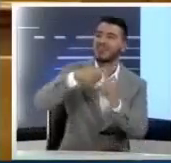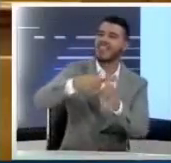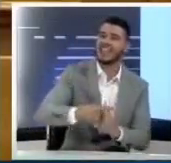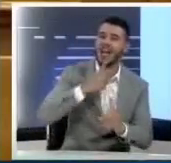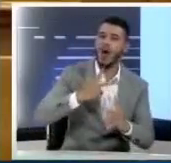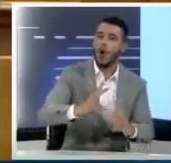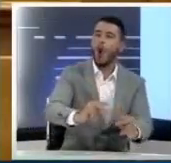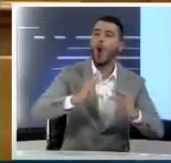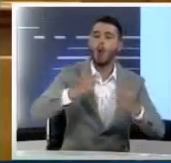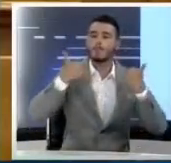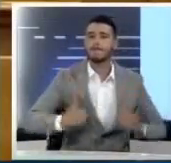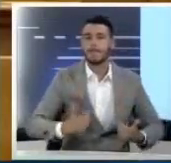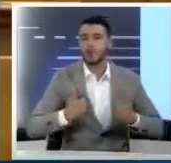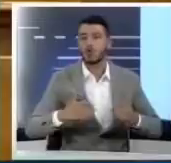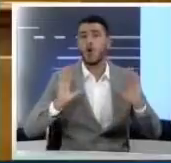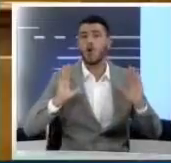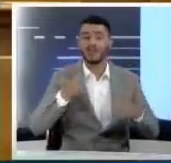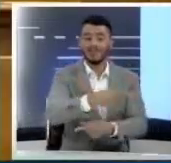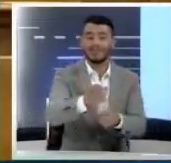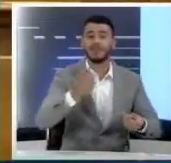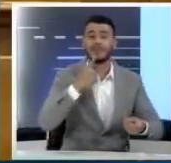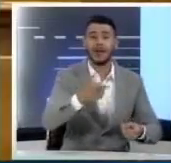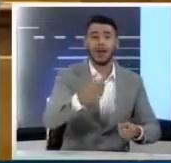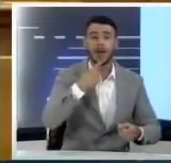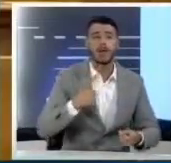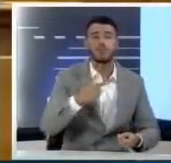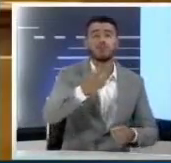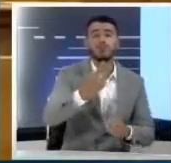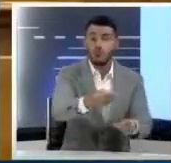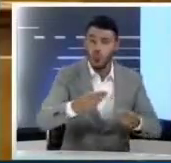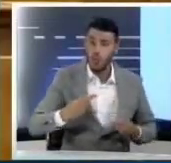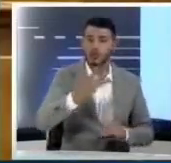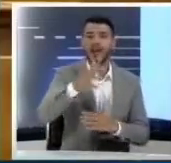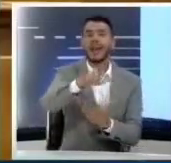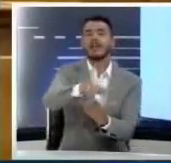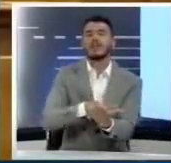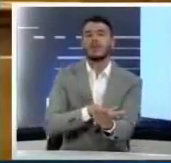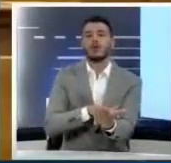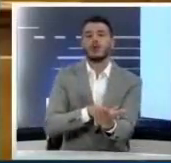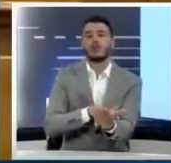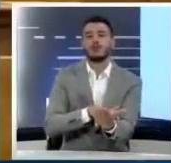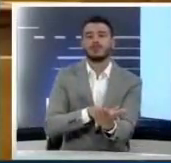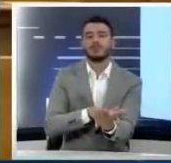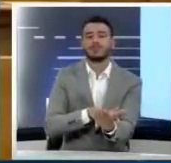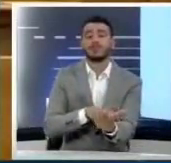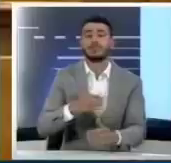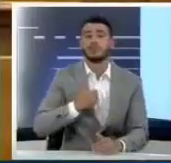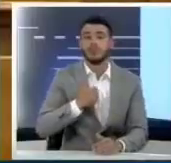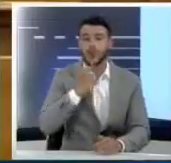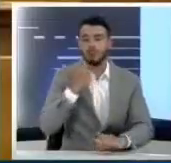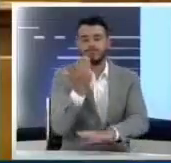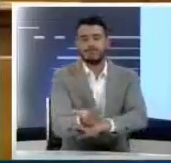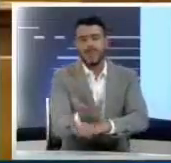πρώτο πράγμα που κάνανε ήταν ότι μου δώσανε αυτό το κείμενο. Όταν είπα και απέτησα την